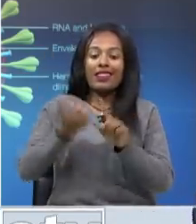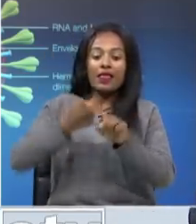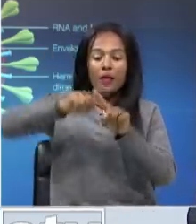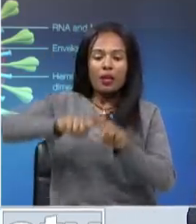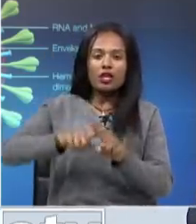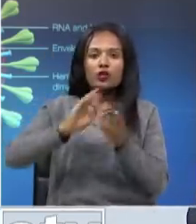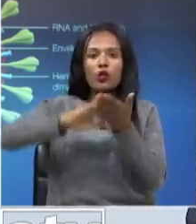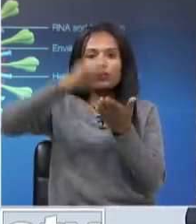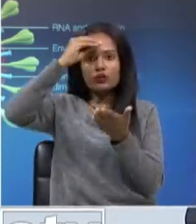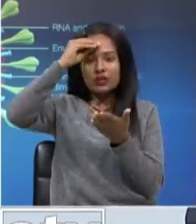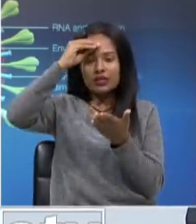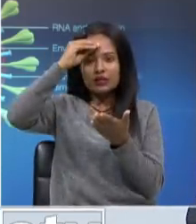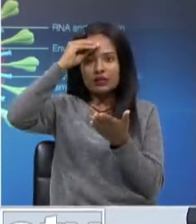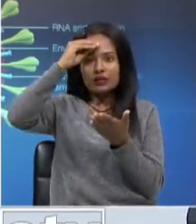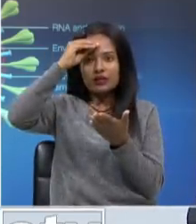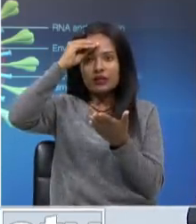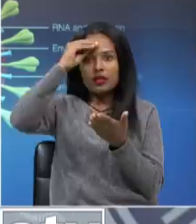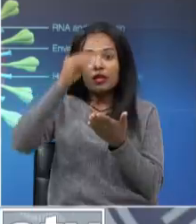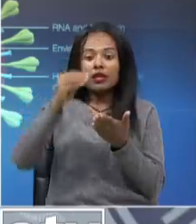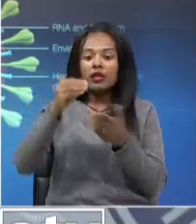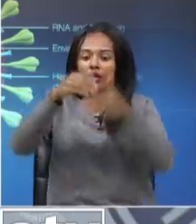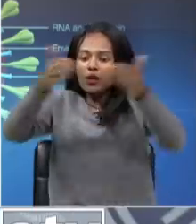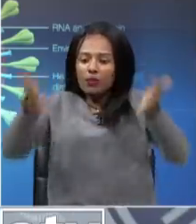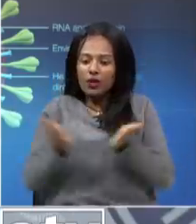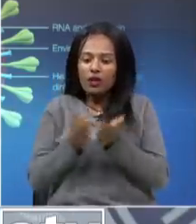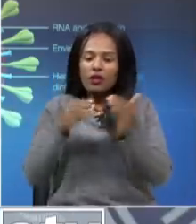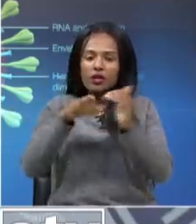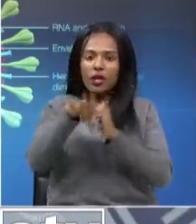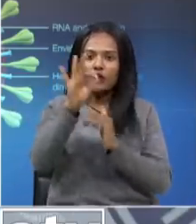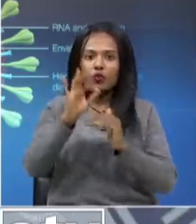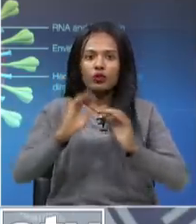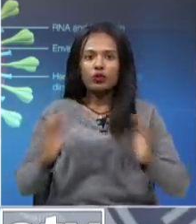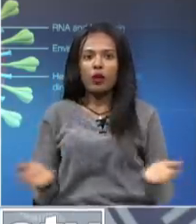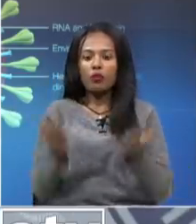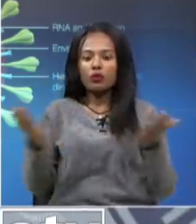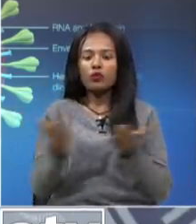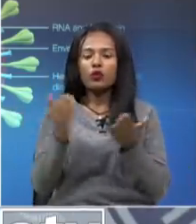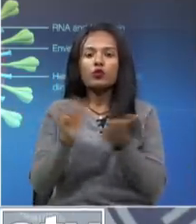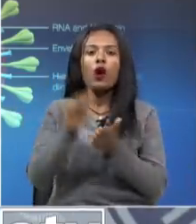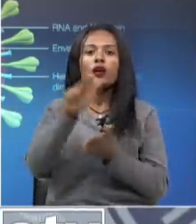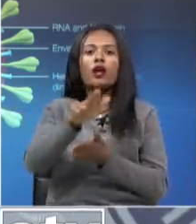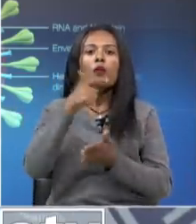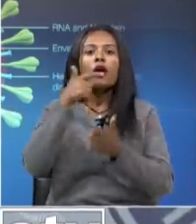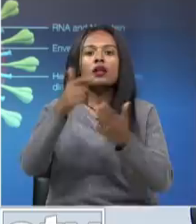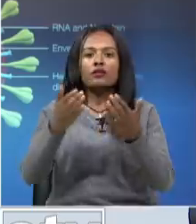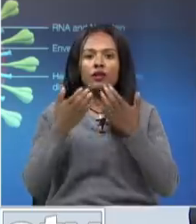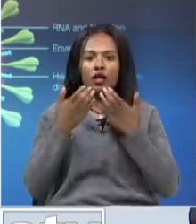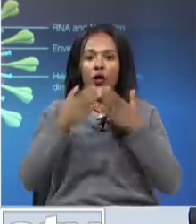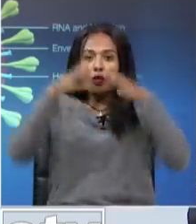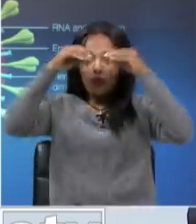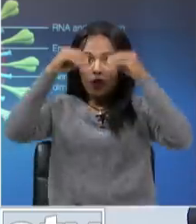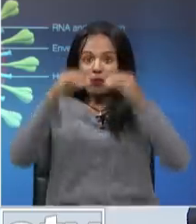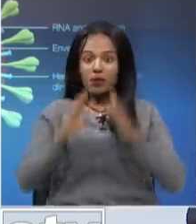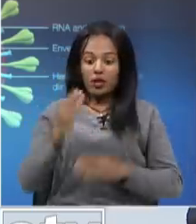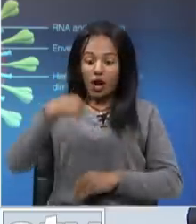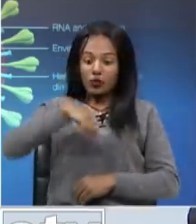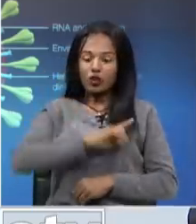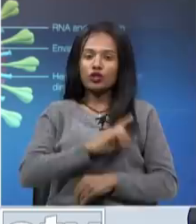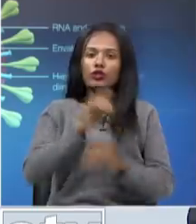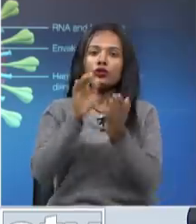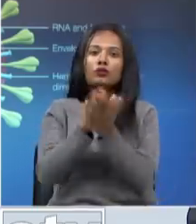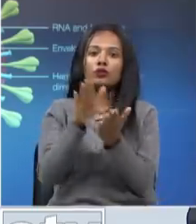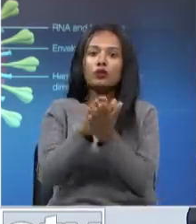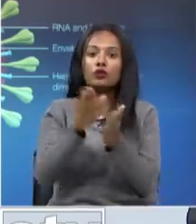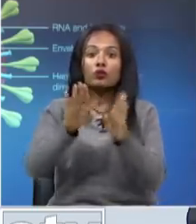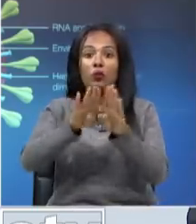ተመልሰው ትምህርት ግቢ እንዲገኙ እንድታበረታቷቸው አደራ ማለት ፈልጋለሁ። መምህራኖቻችን ትምህርት